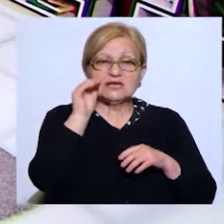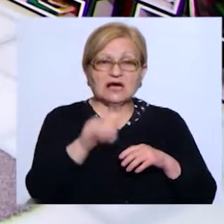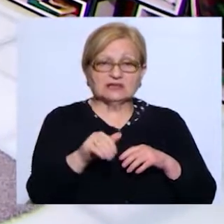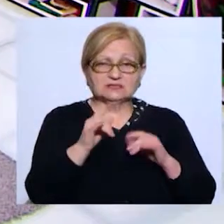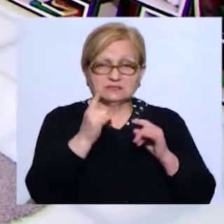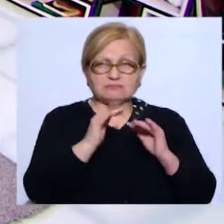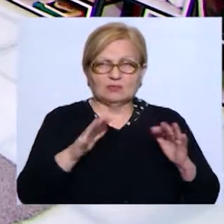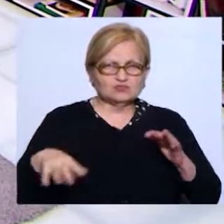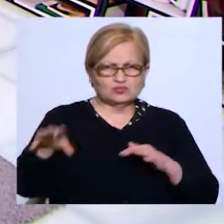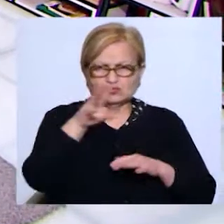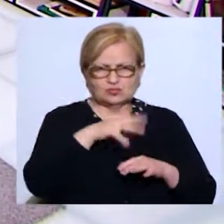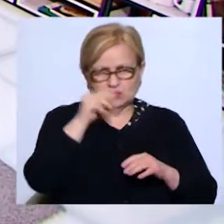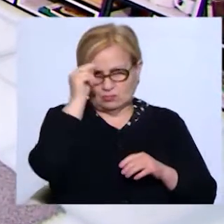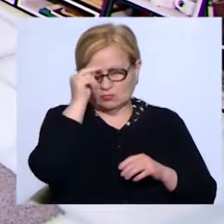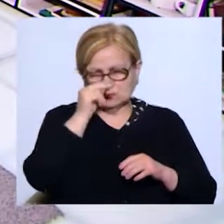ბავშვი,